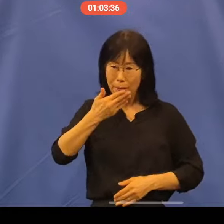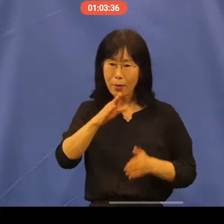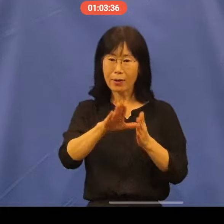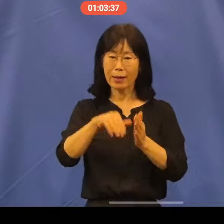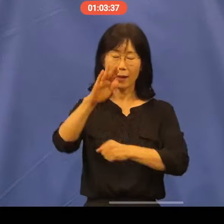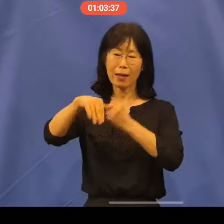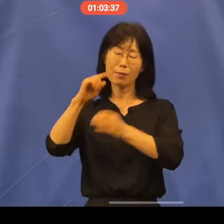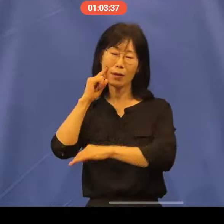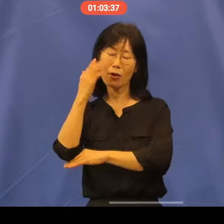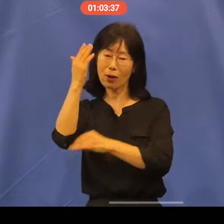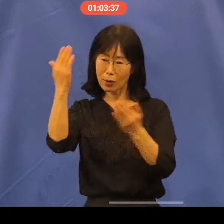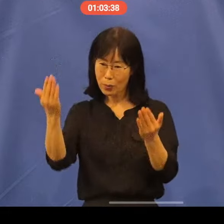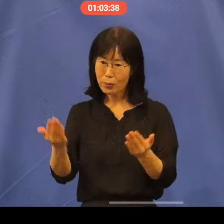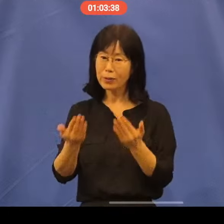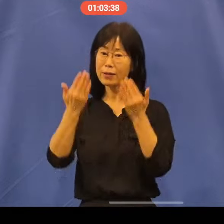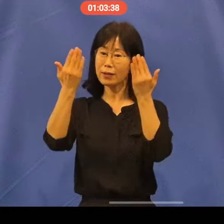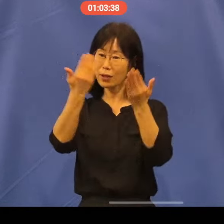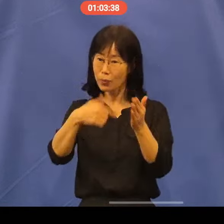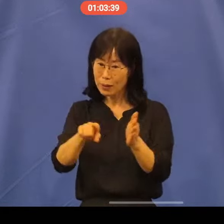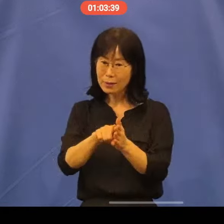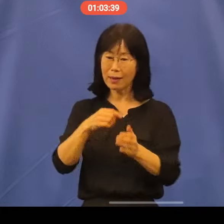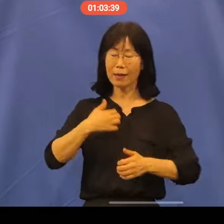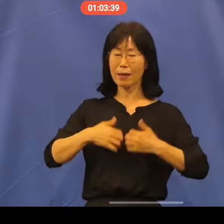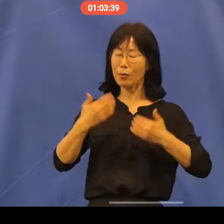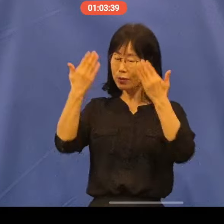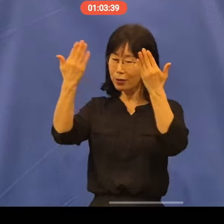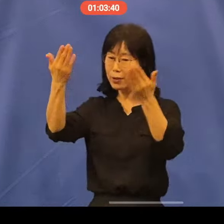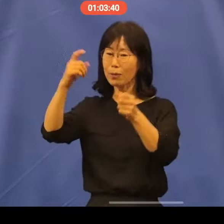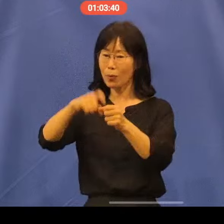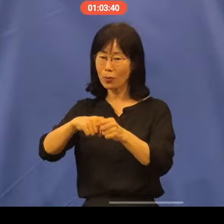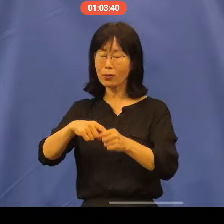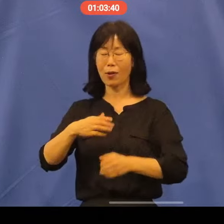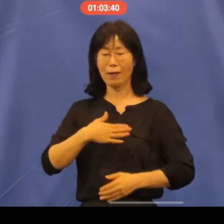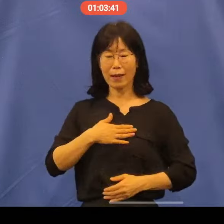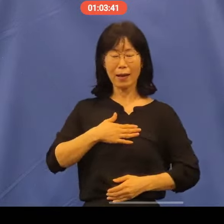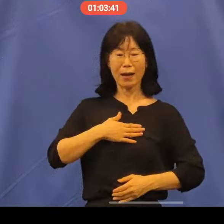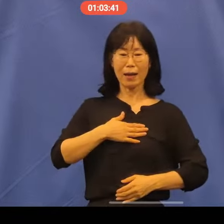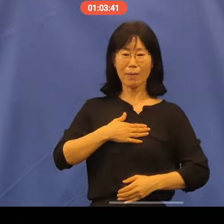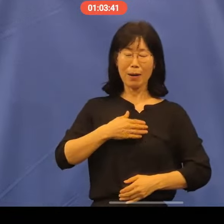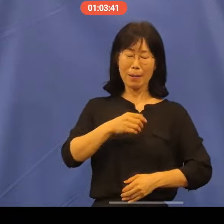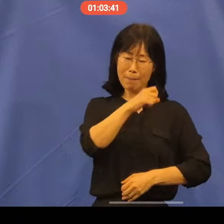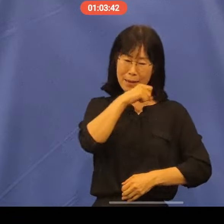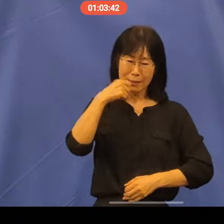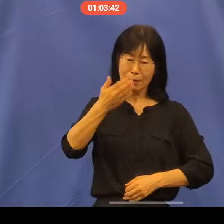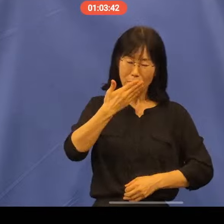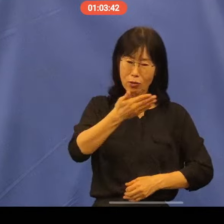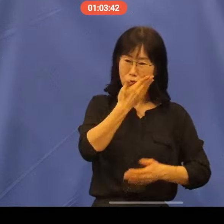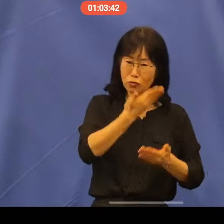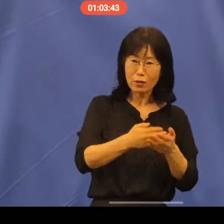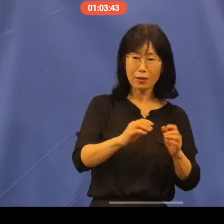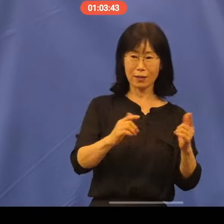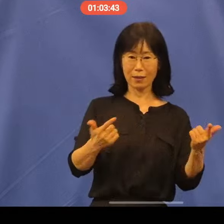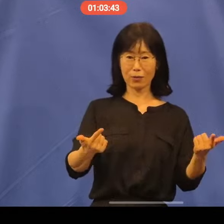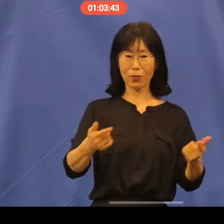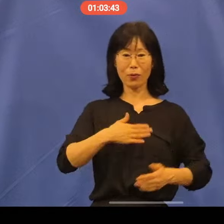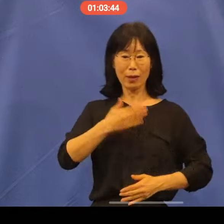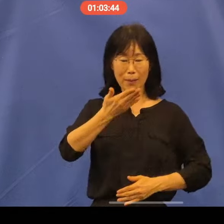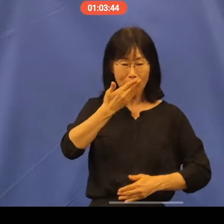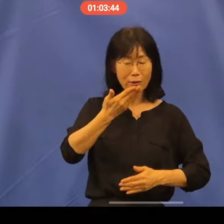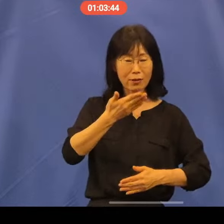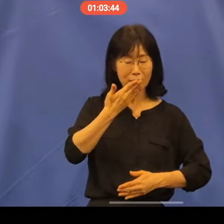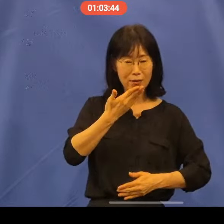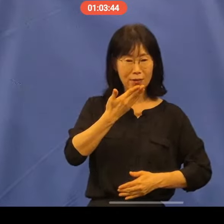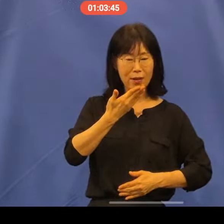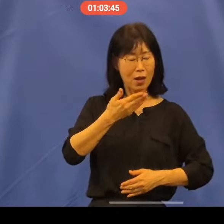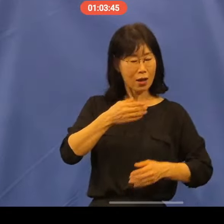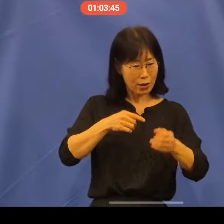위하여, 하나님을 기쁘시게 하기 위하여, 그냥 막 맛있는 걸 먹는 게 중요한 게, 이 밥을 먹는 동안에도 내가 밥을